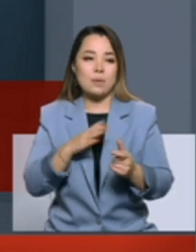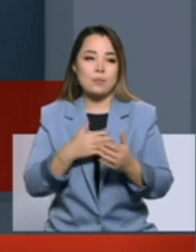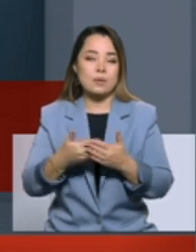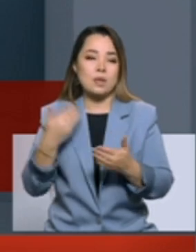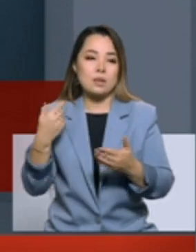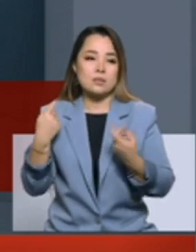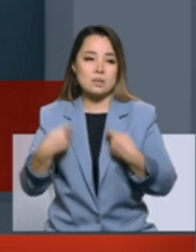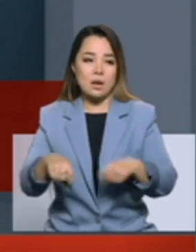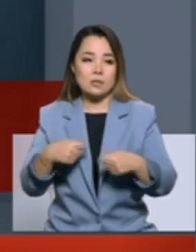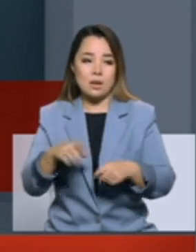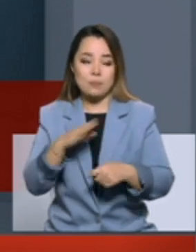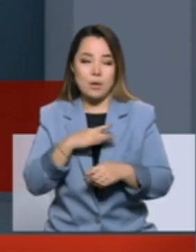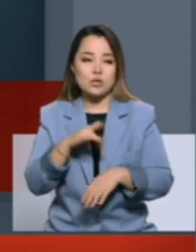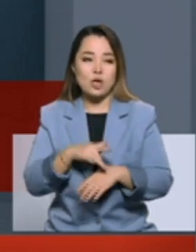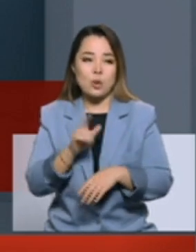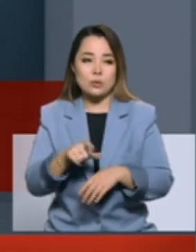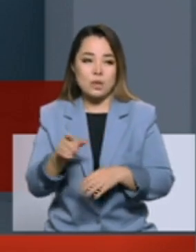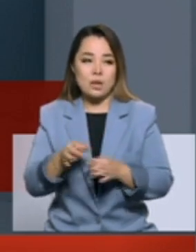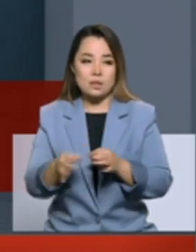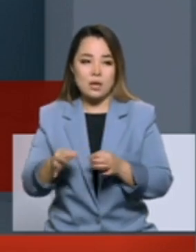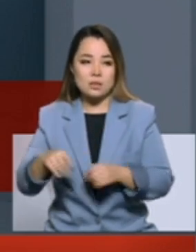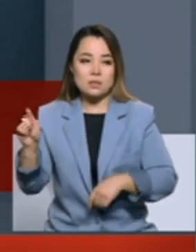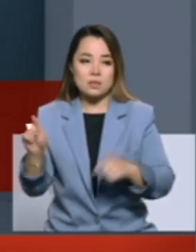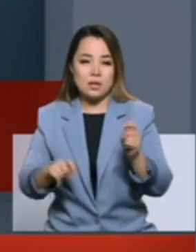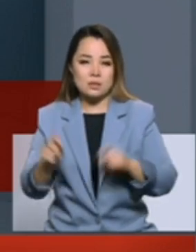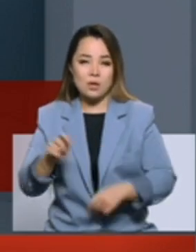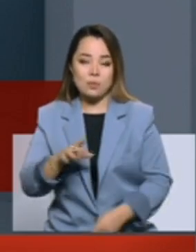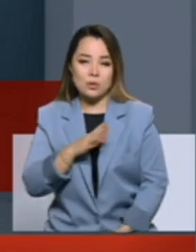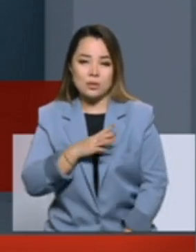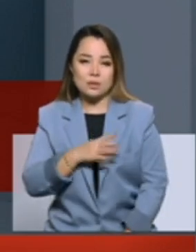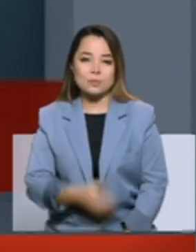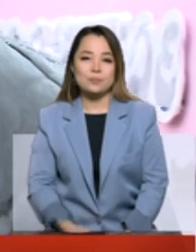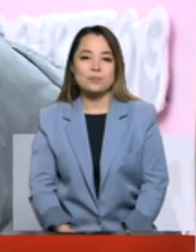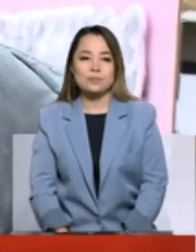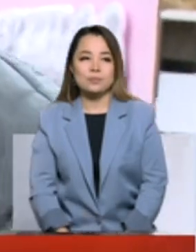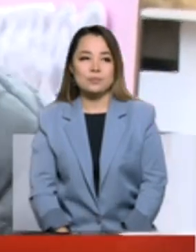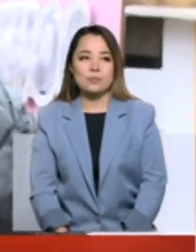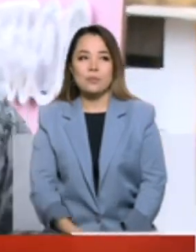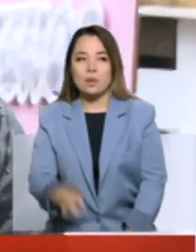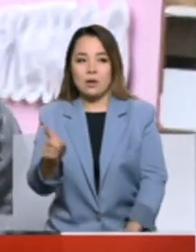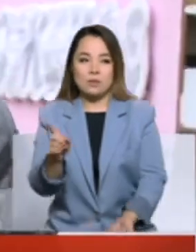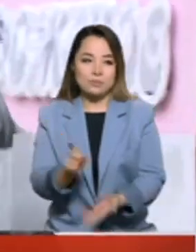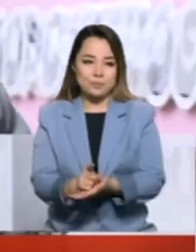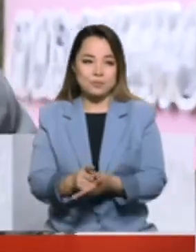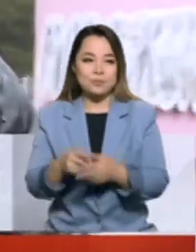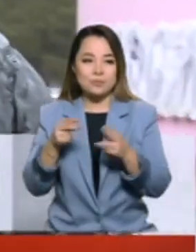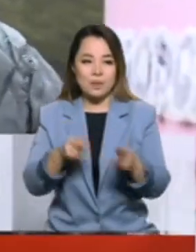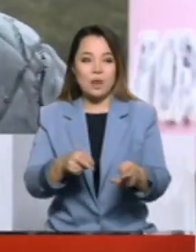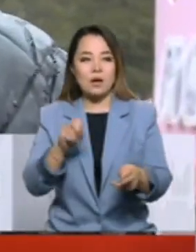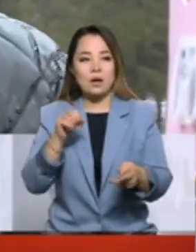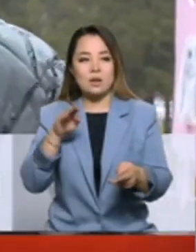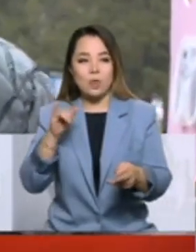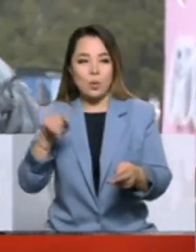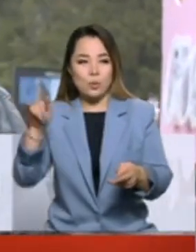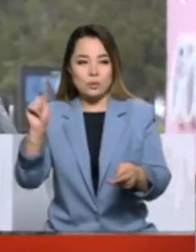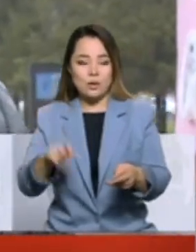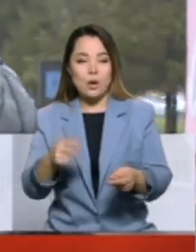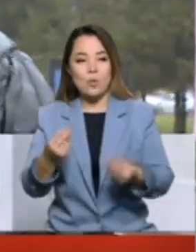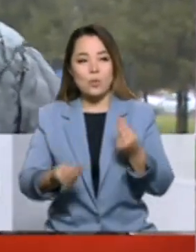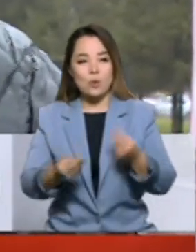сатылып кеткен, жанкүйерлер жер-жерден келді. Әрине барамыз ойынға. Сол үшін Ақтаудан келіп тұрмыз, енді ойын қарау